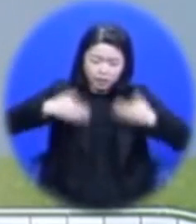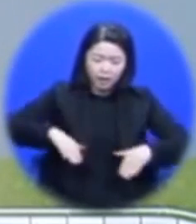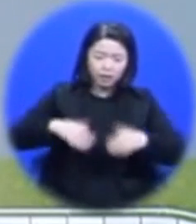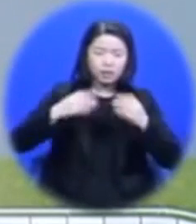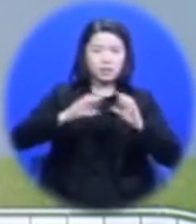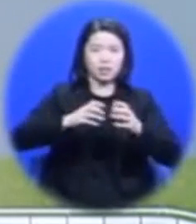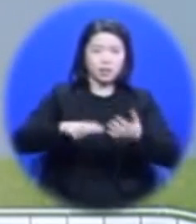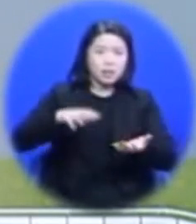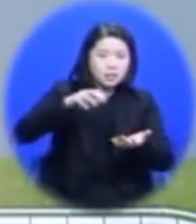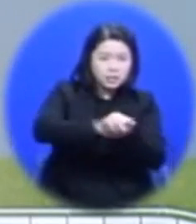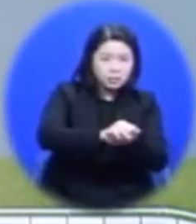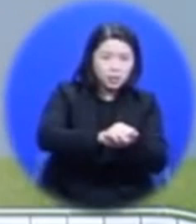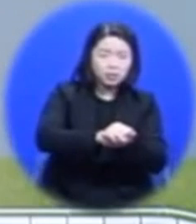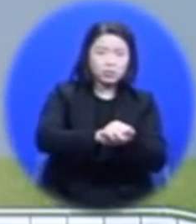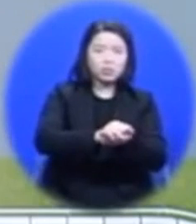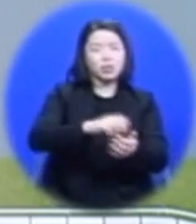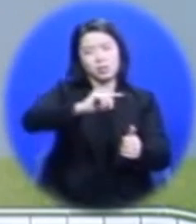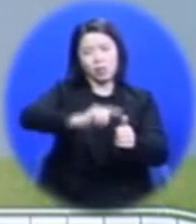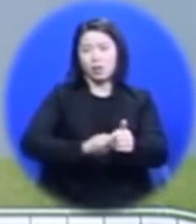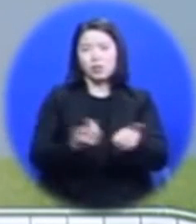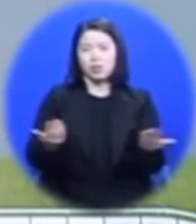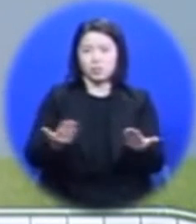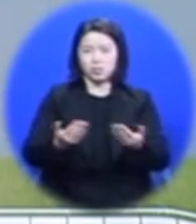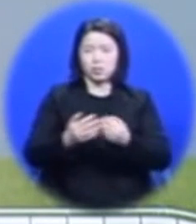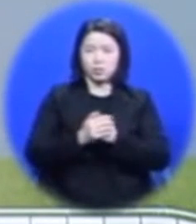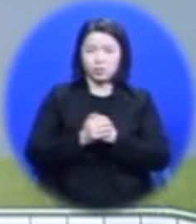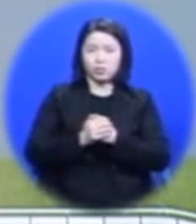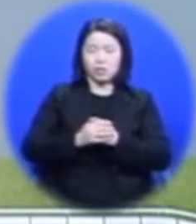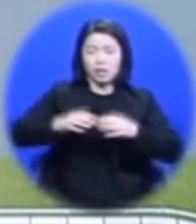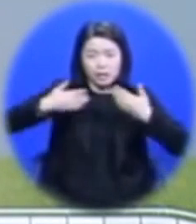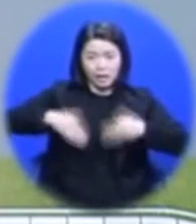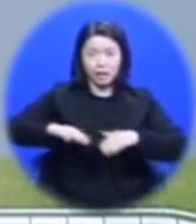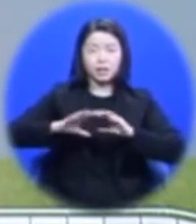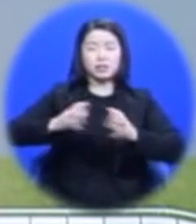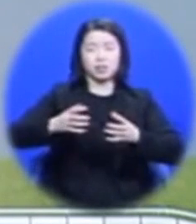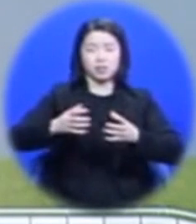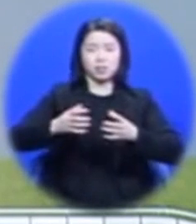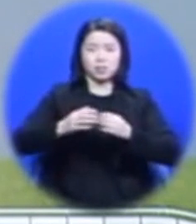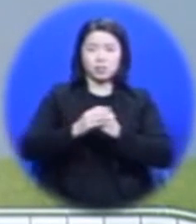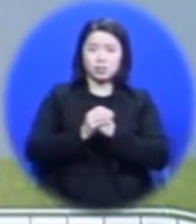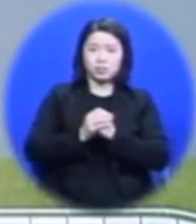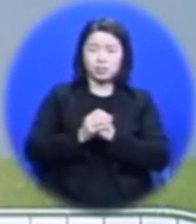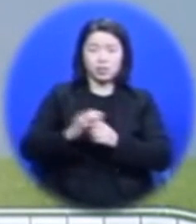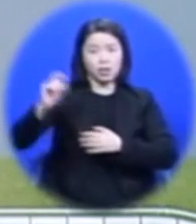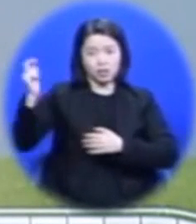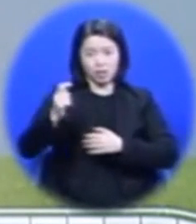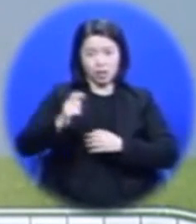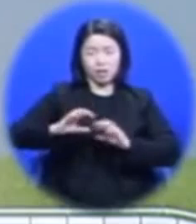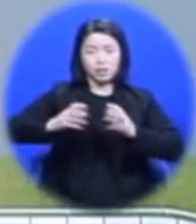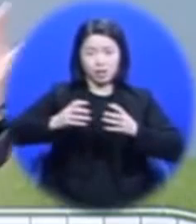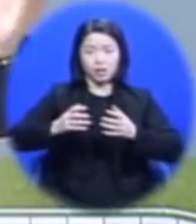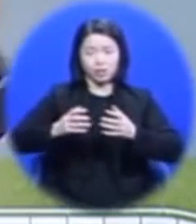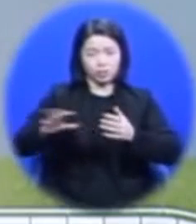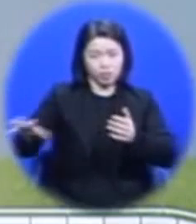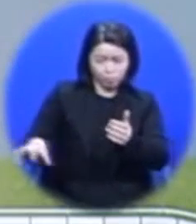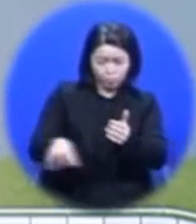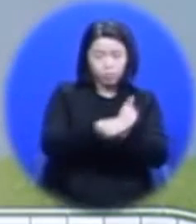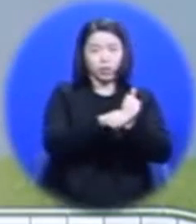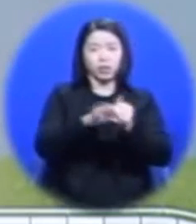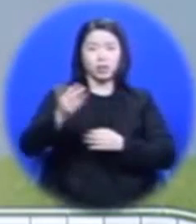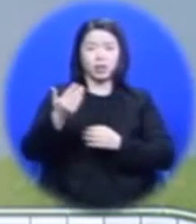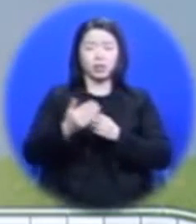지배하는 거, 그건 당연한 일입니다. 약한 나라는 강한 나라에 그냥 흡수되어야